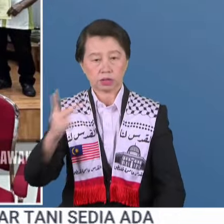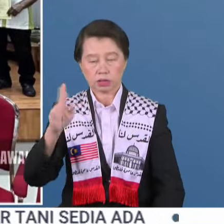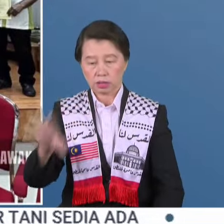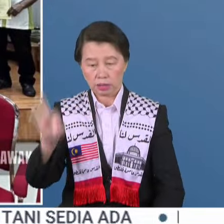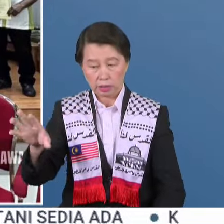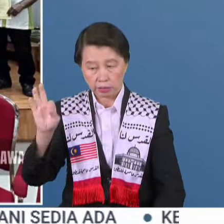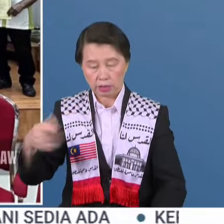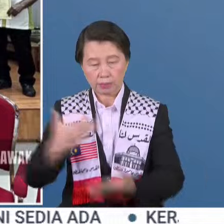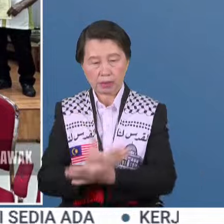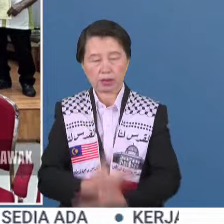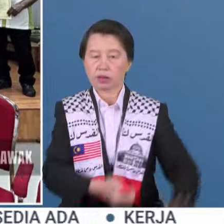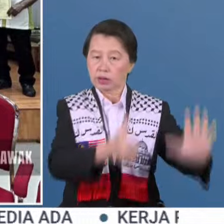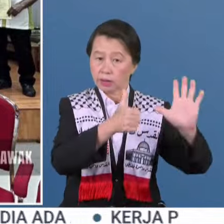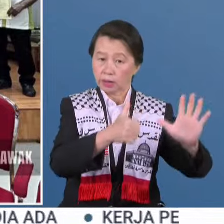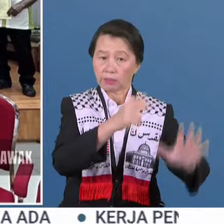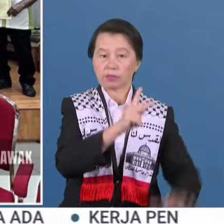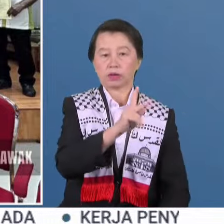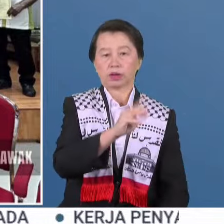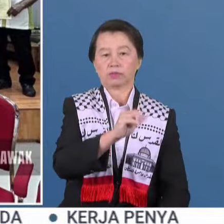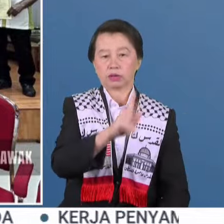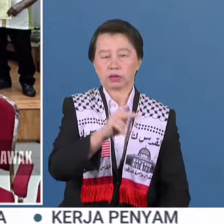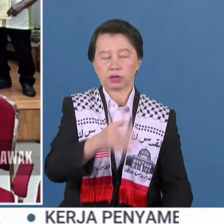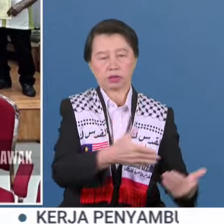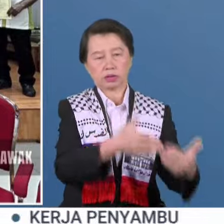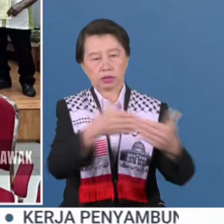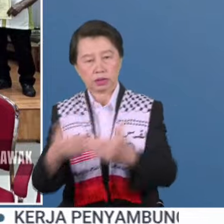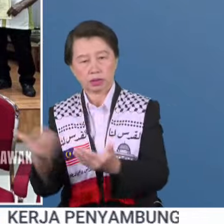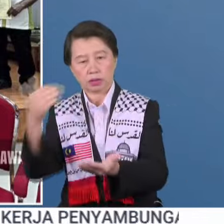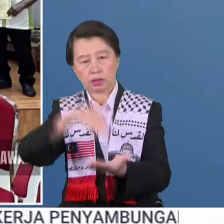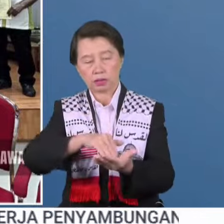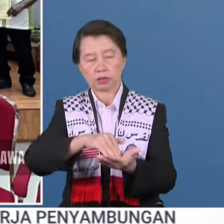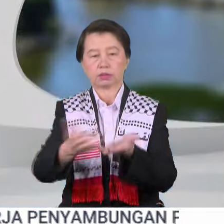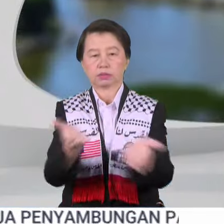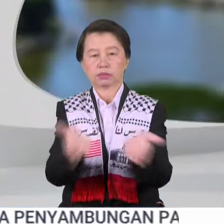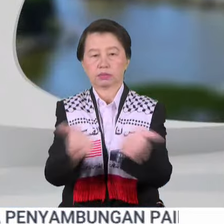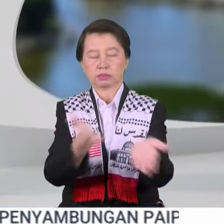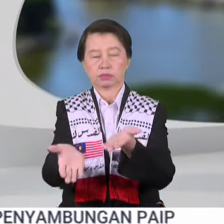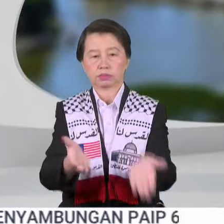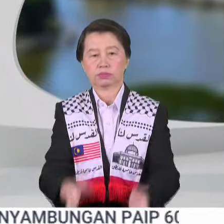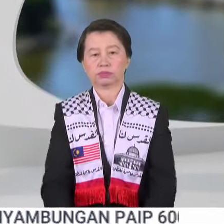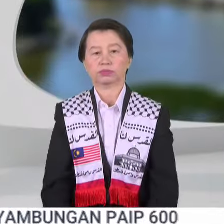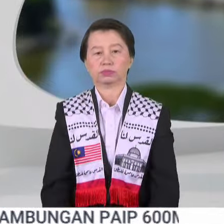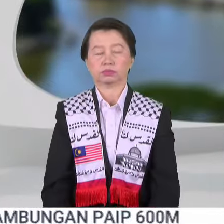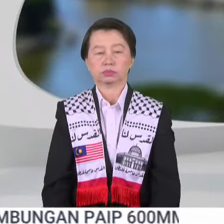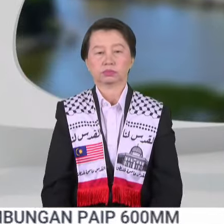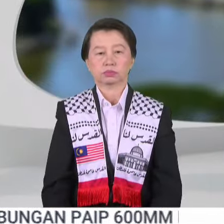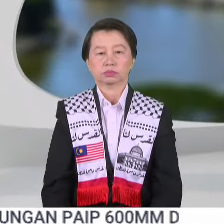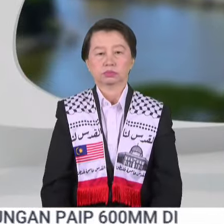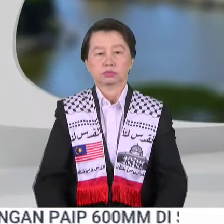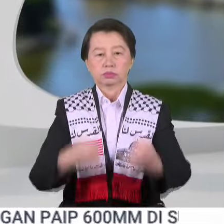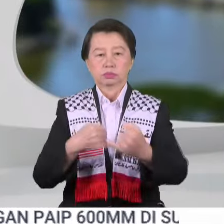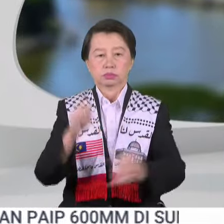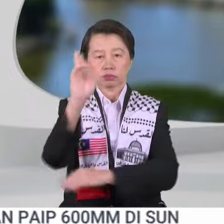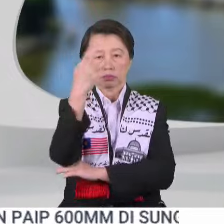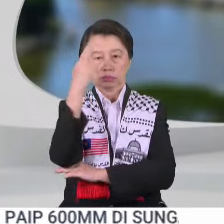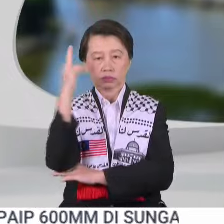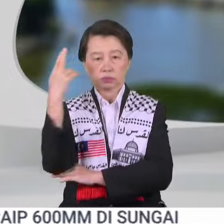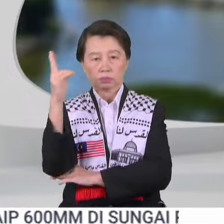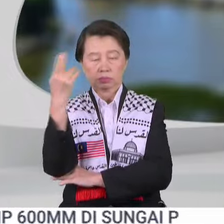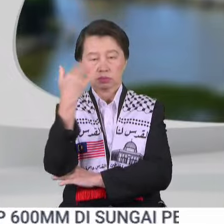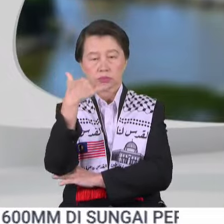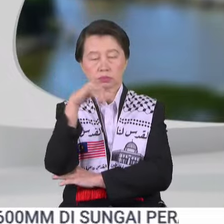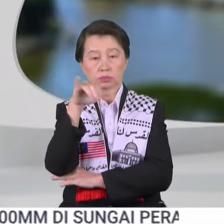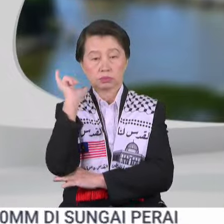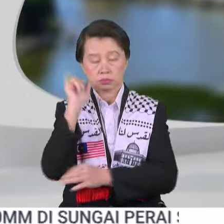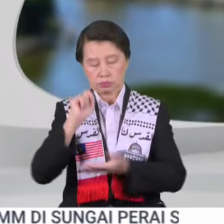baharu dan enam kmkk yang dilanjutkan semula perkhidmatan jabatan hutan Sarawak semalam